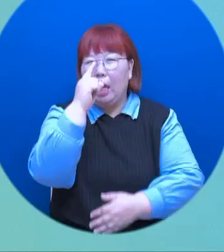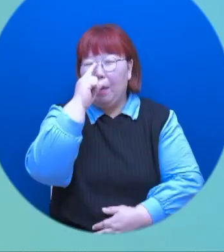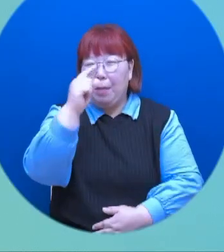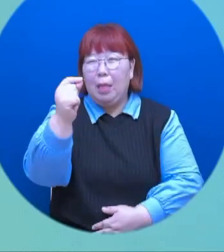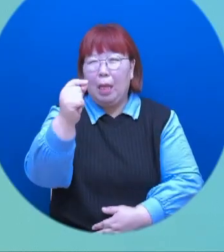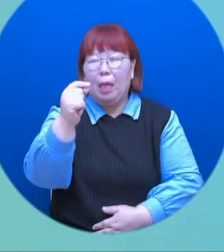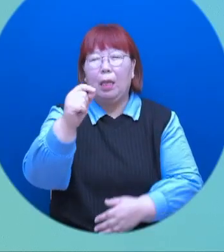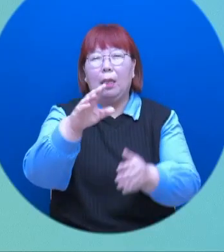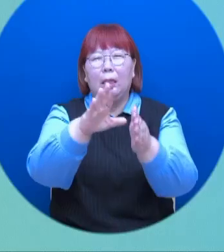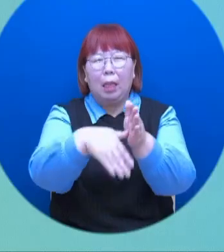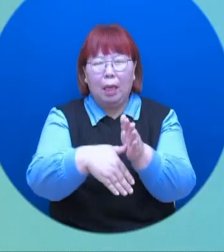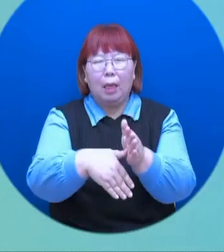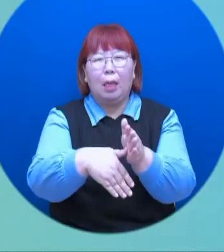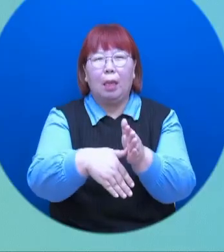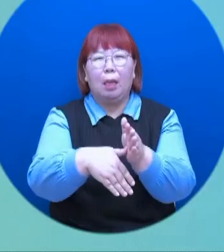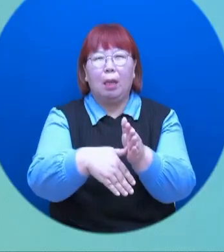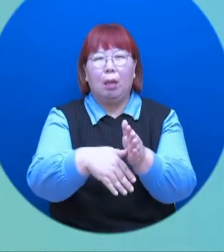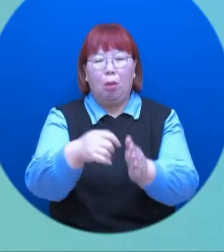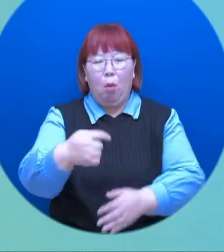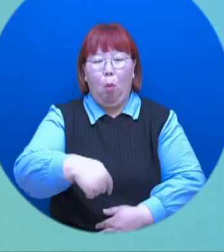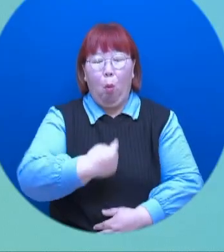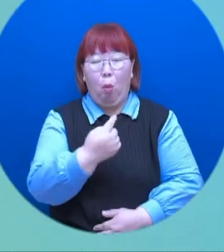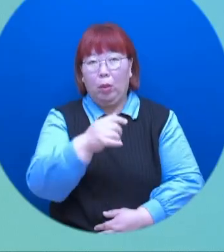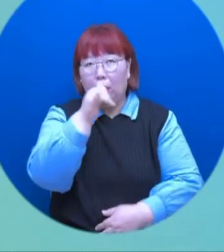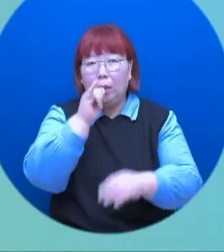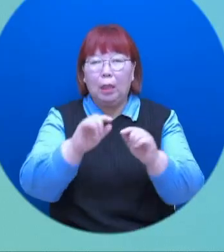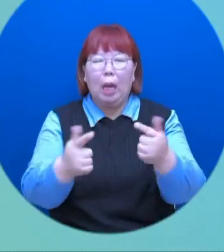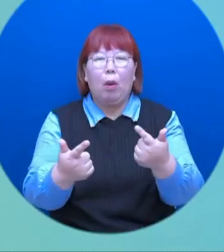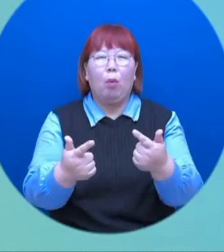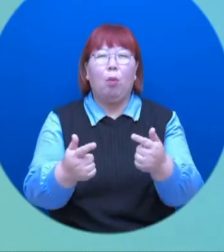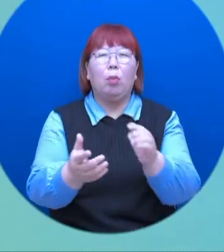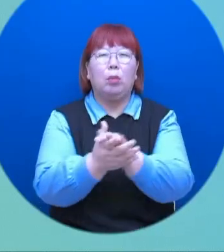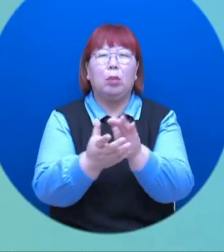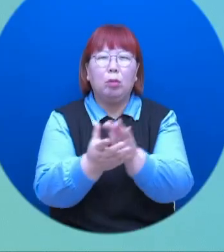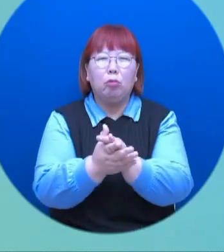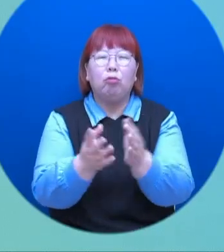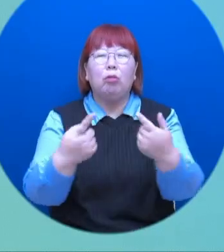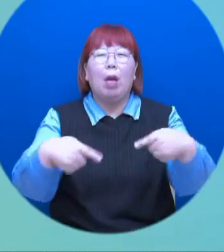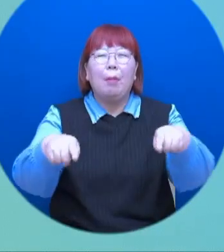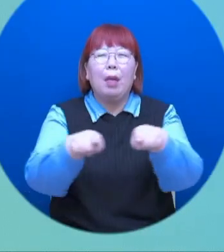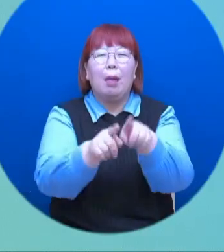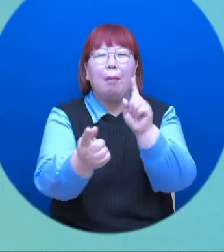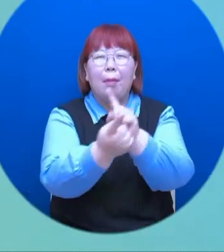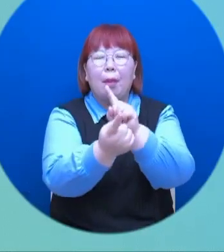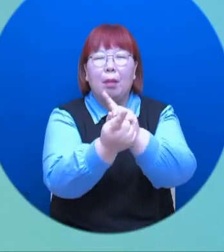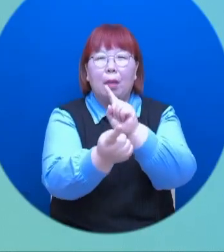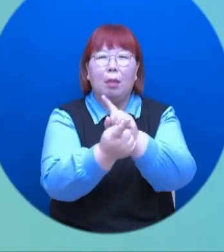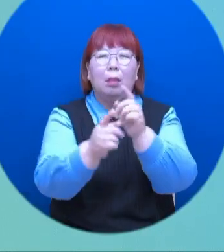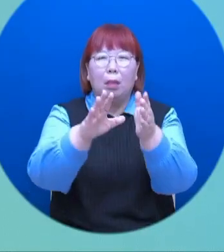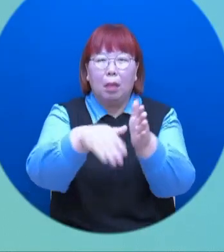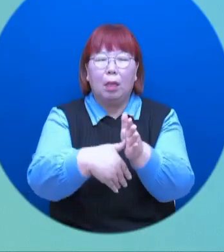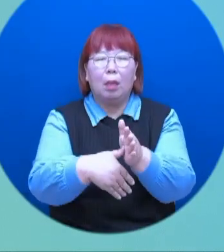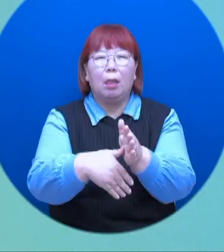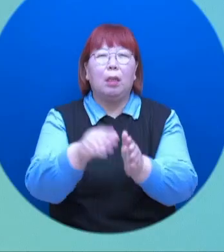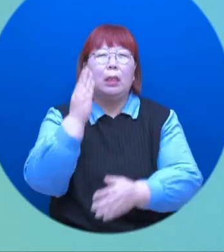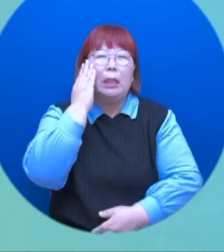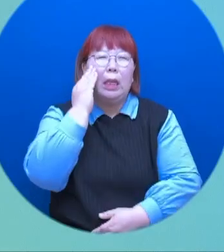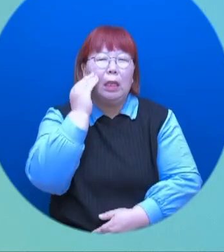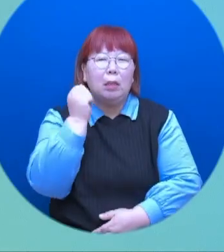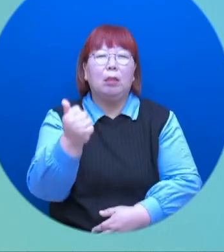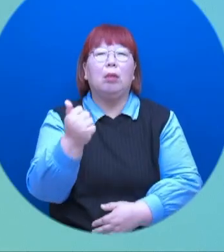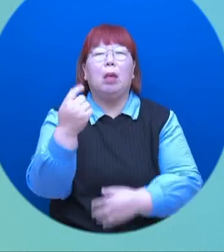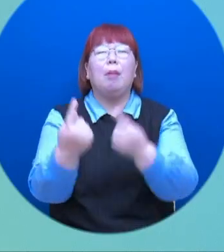예민한 때에 혼자 있지 아니하고 친구들과 지내면서 자연스럽게 비교를